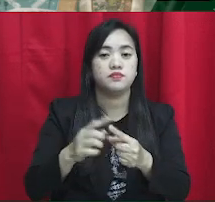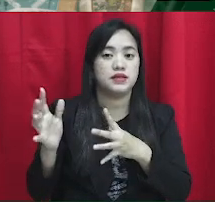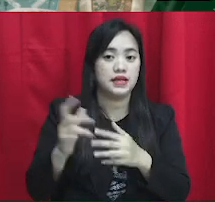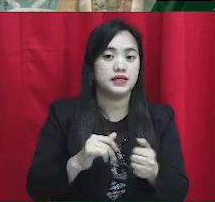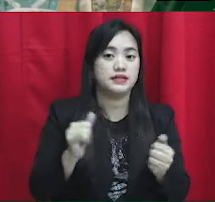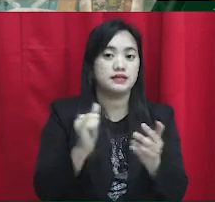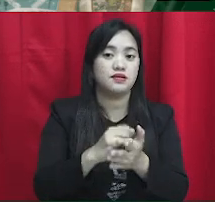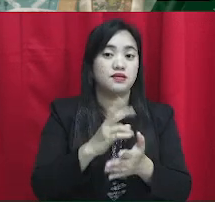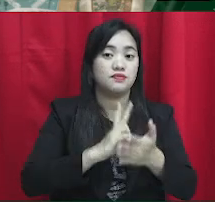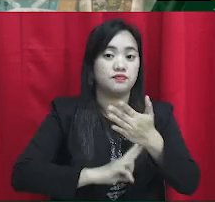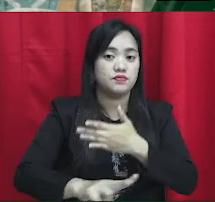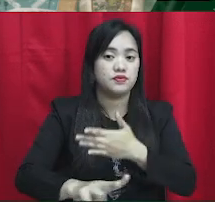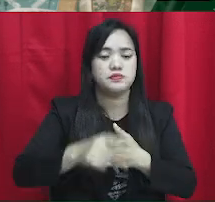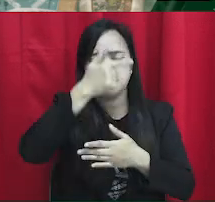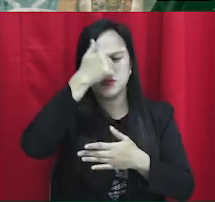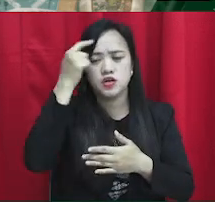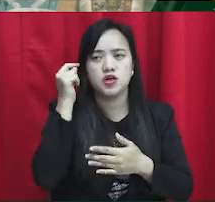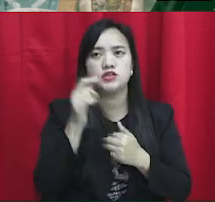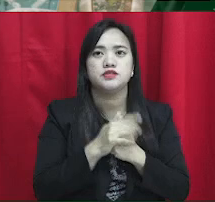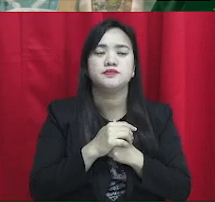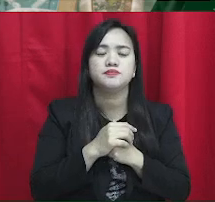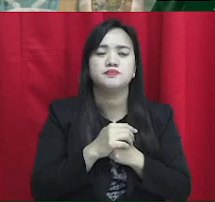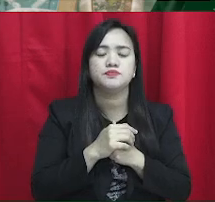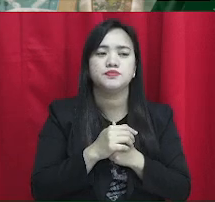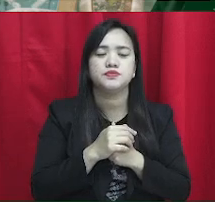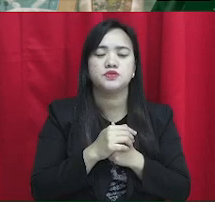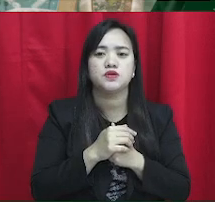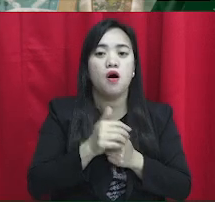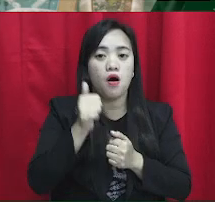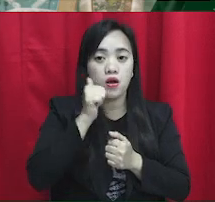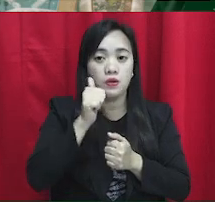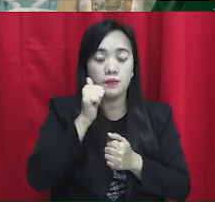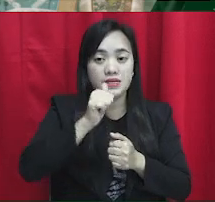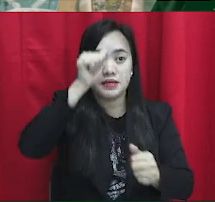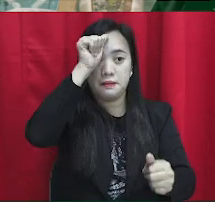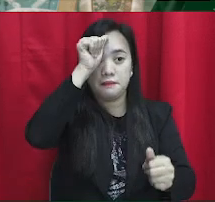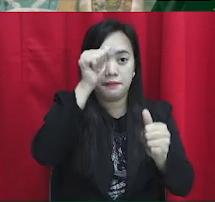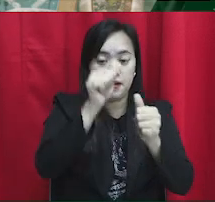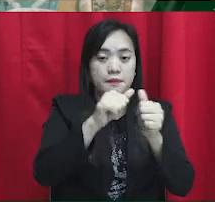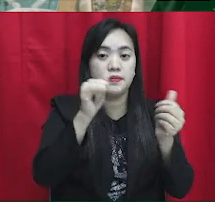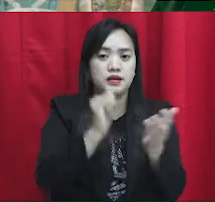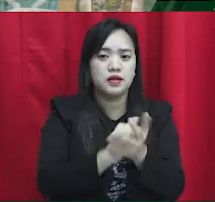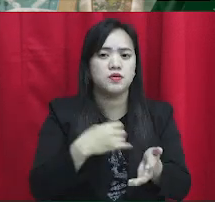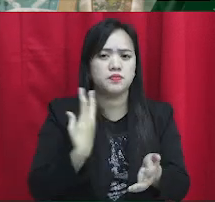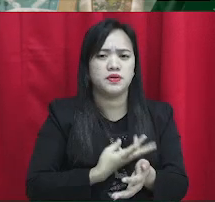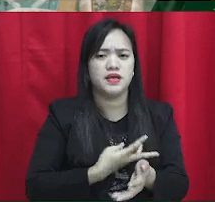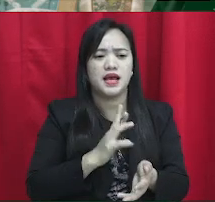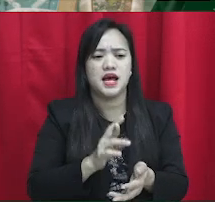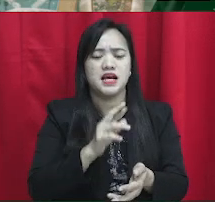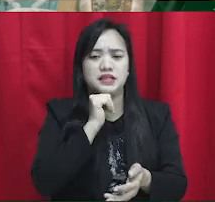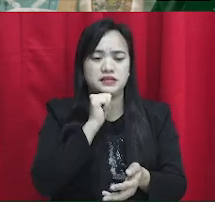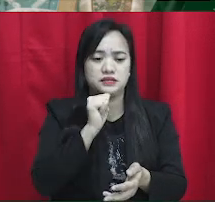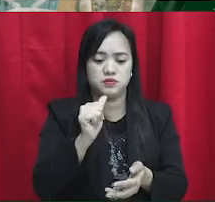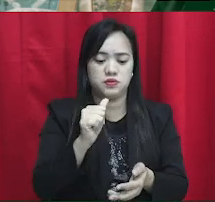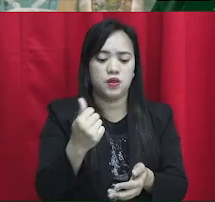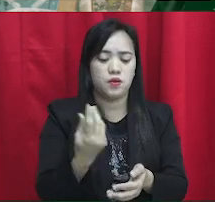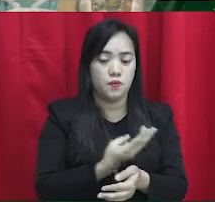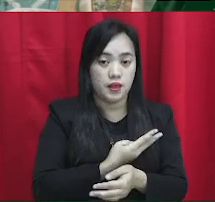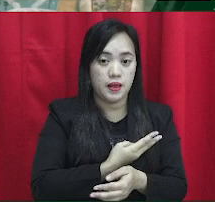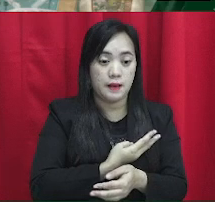Sitya, Ma'am Marinelli? Because, alam niyo po, tandaan po natin, bagamat hindi tayo, we believe that, ano